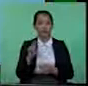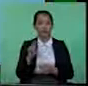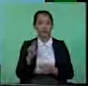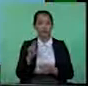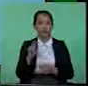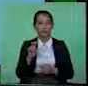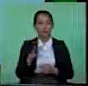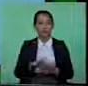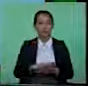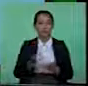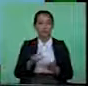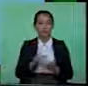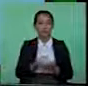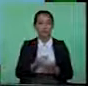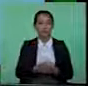297.